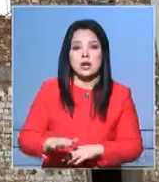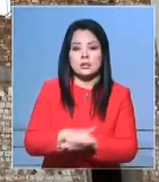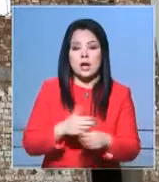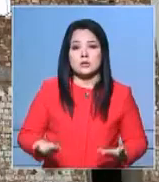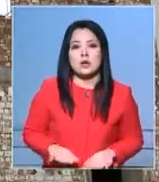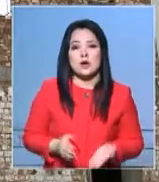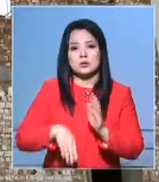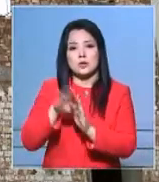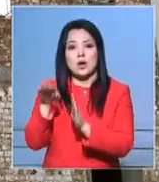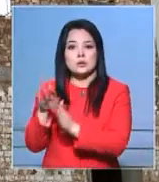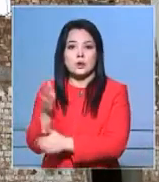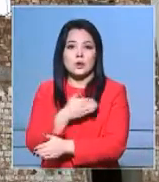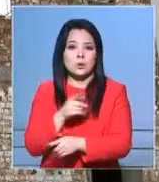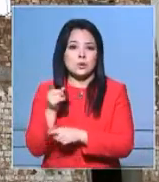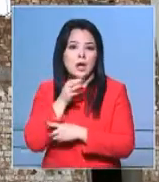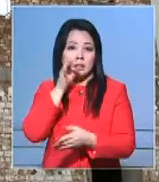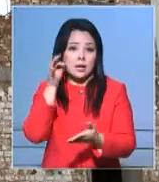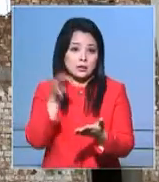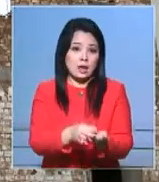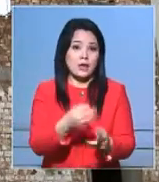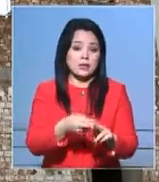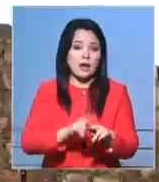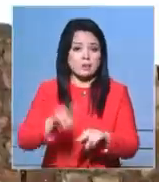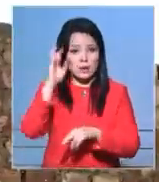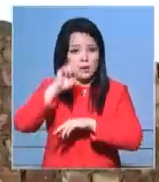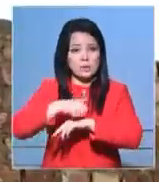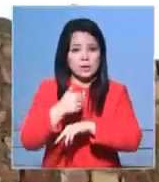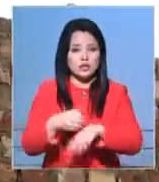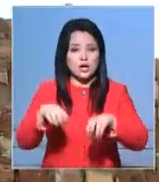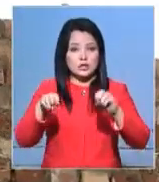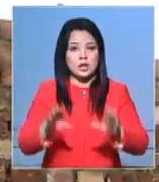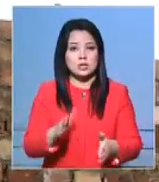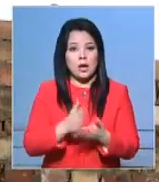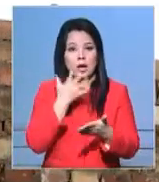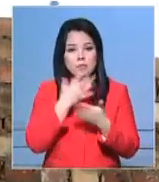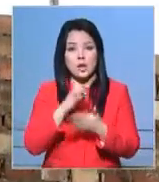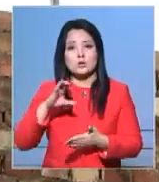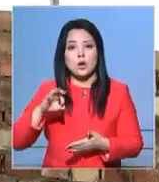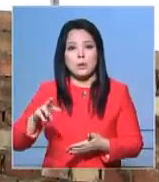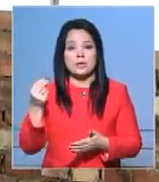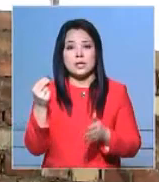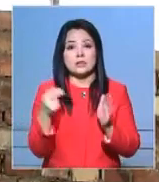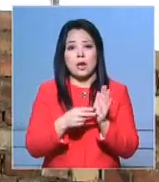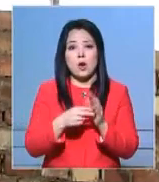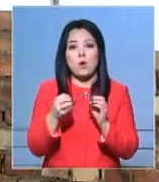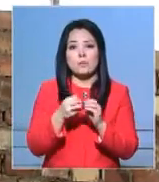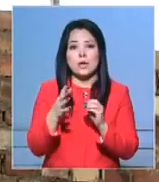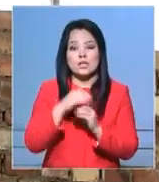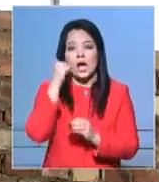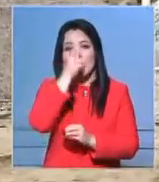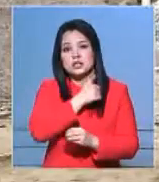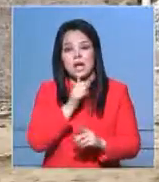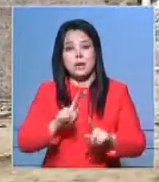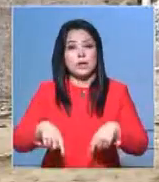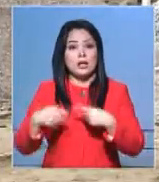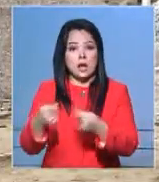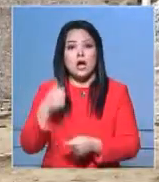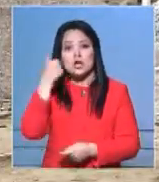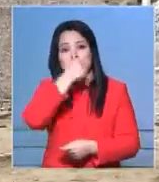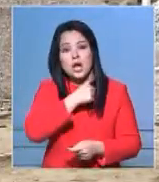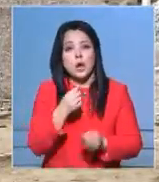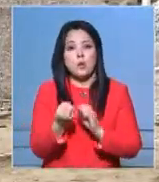түзеуге мүмкіндік береді деп күтілуде. Үкіметтің шешімі бойынша сомен берілетін несие мерзімі 15 жылға дейін. Ал жылдық